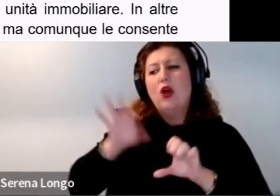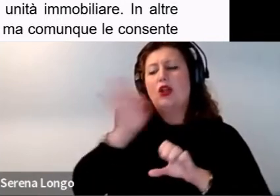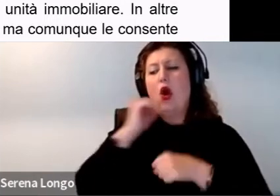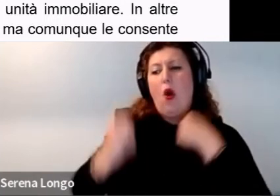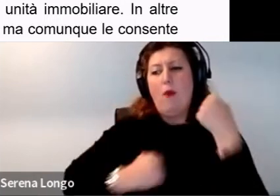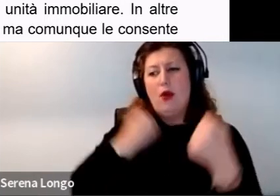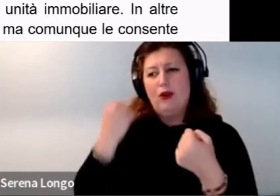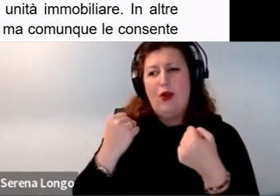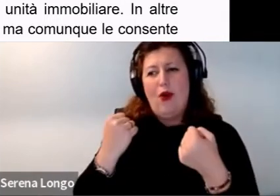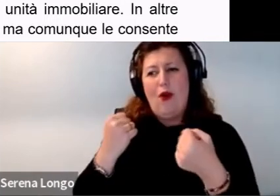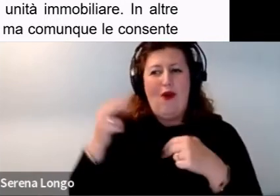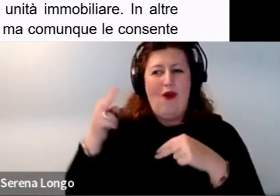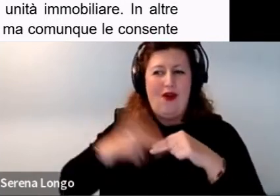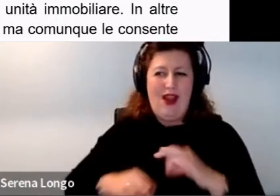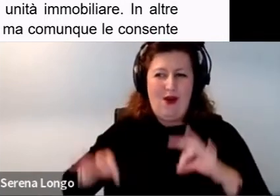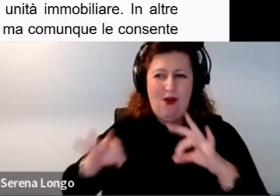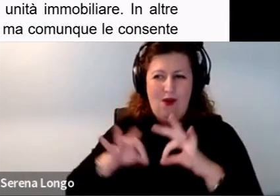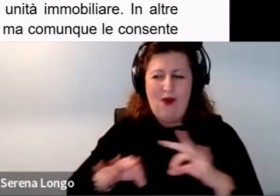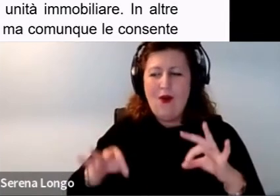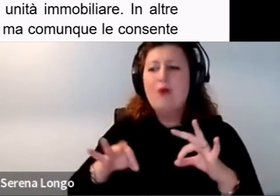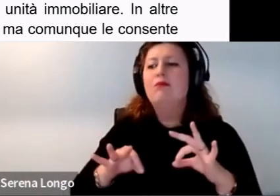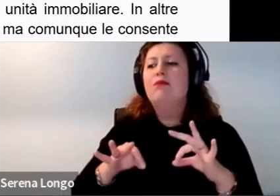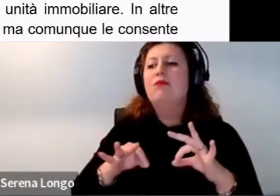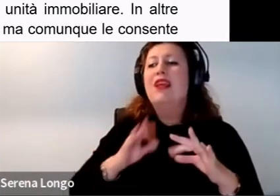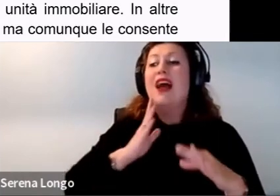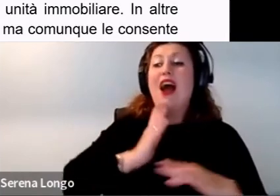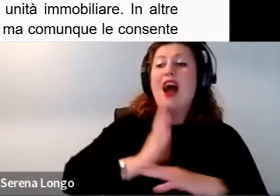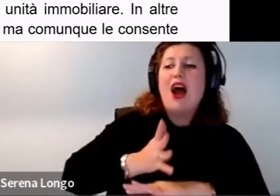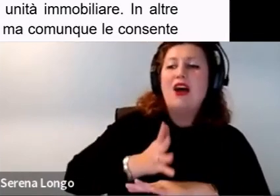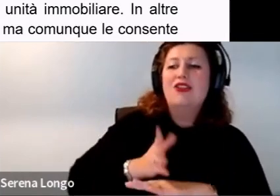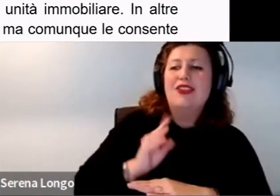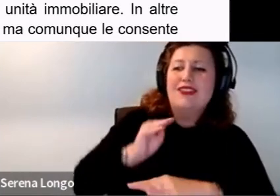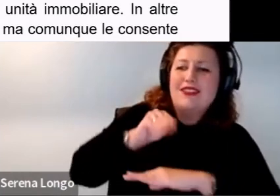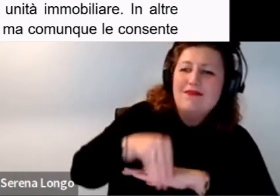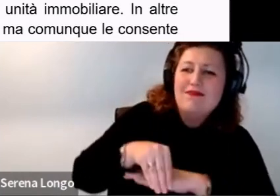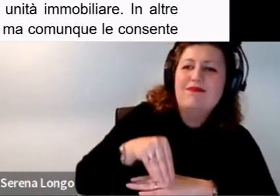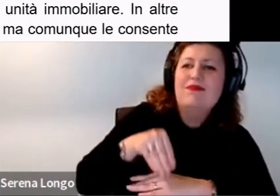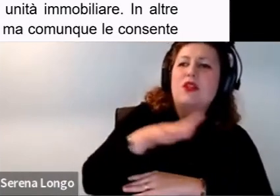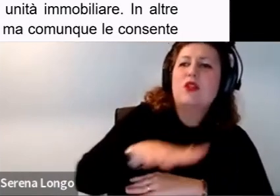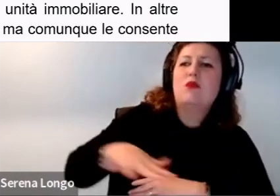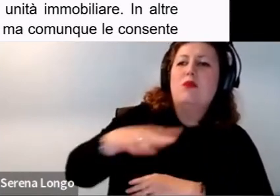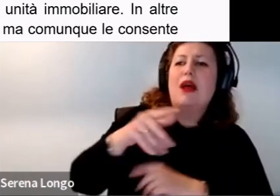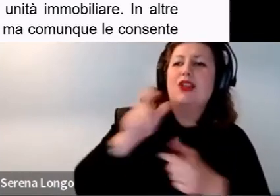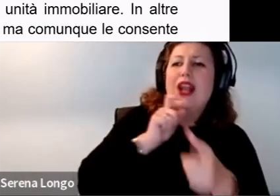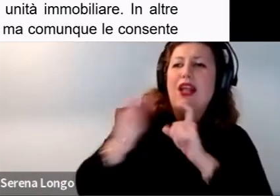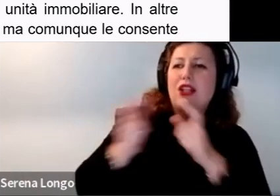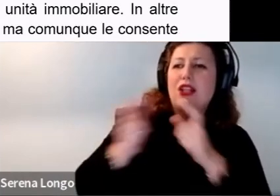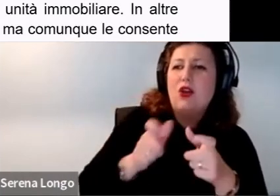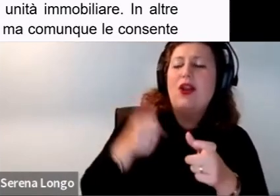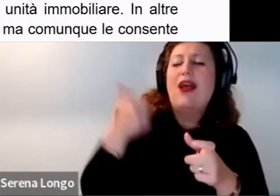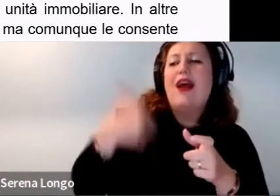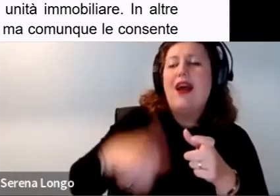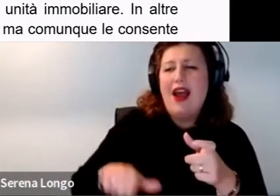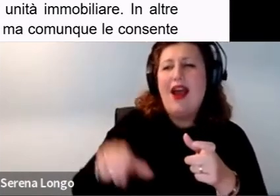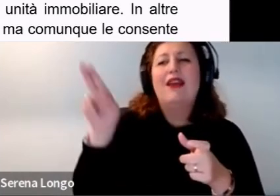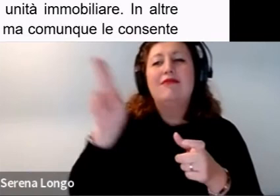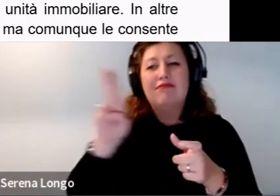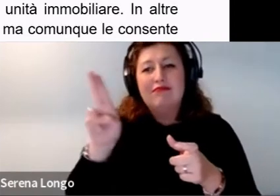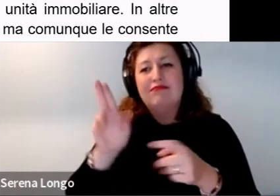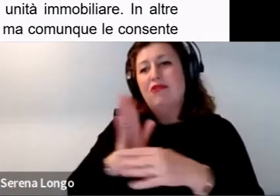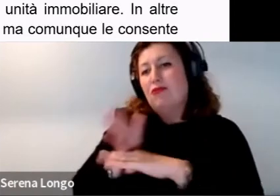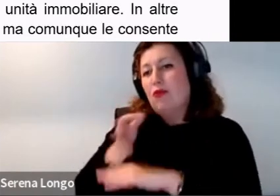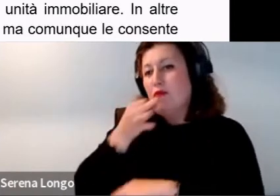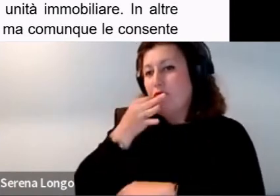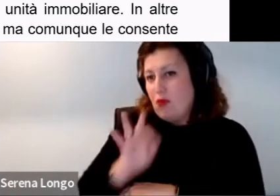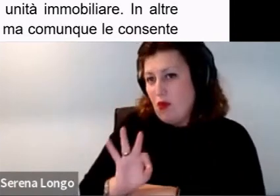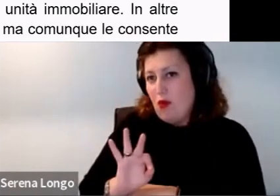motoria o sensoriale di accedere agli spazi di relazione e ad almeno un servizio igienico in ogni unità immobiliare.